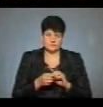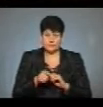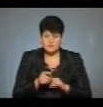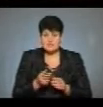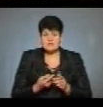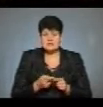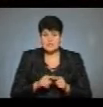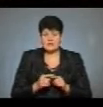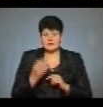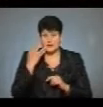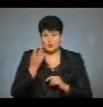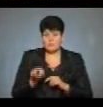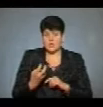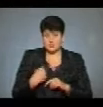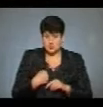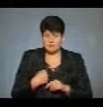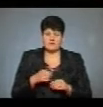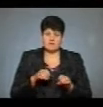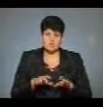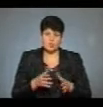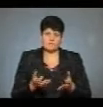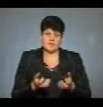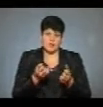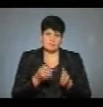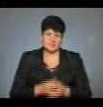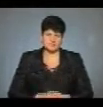такою ідеєю до нас прийшов, і ми вирішили його підтримати.